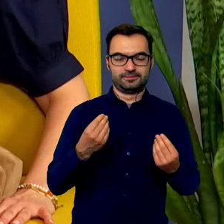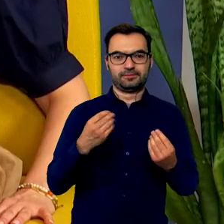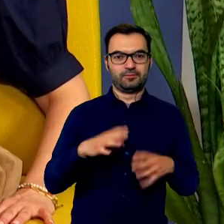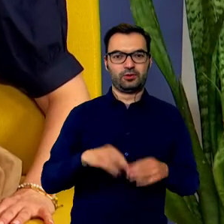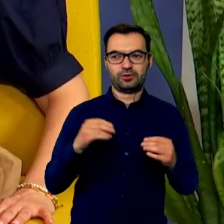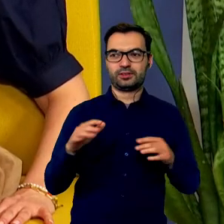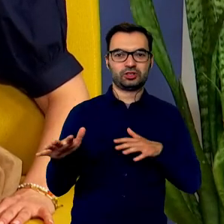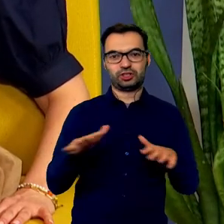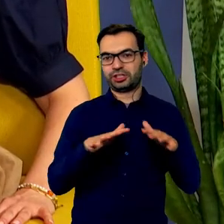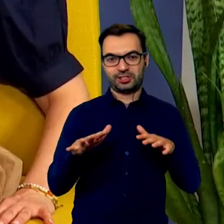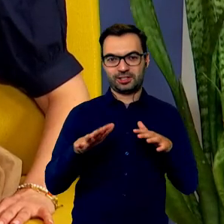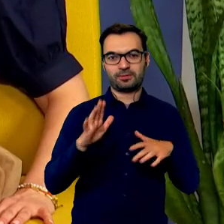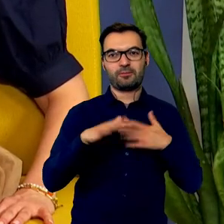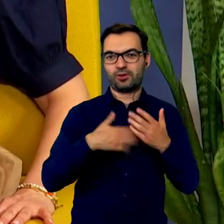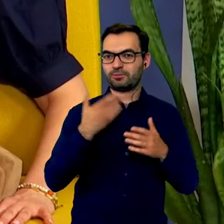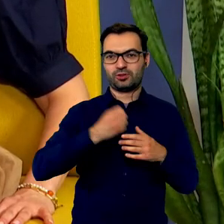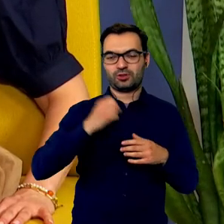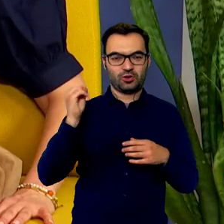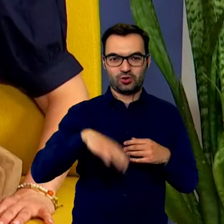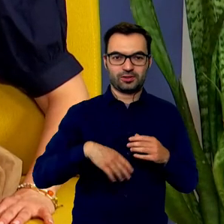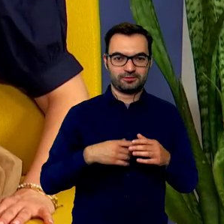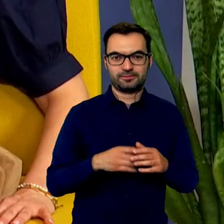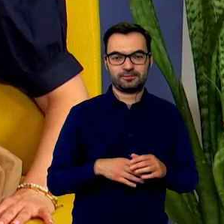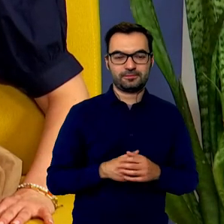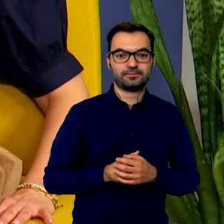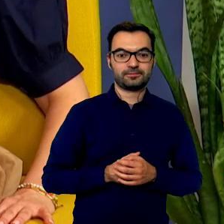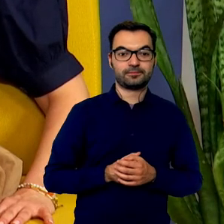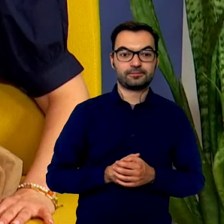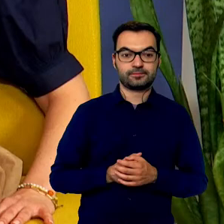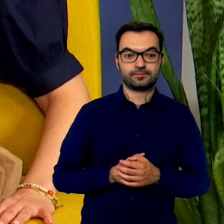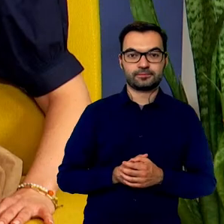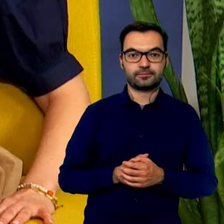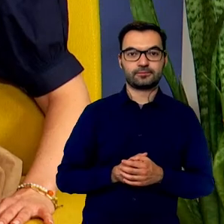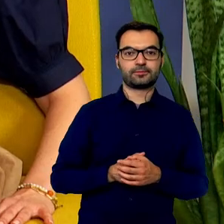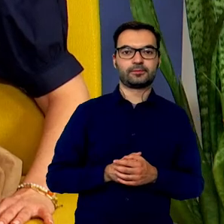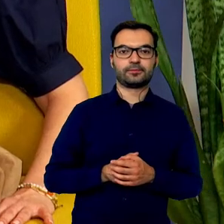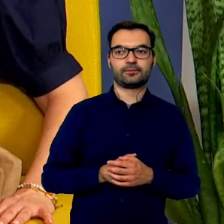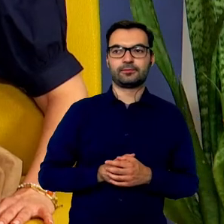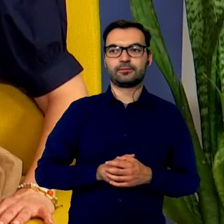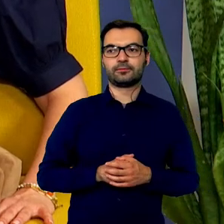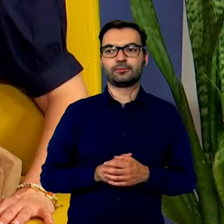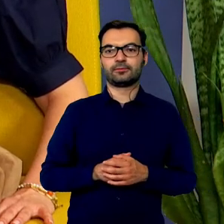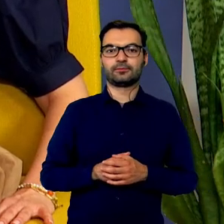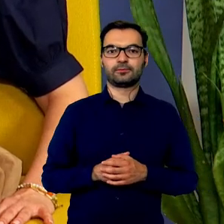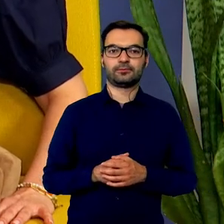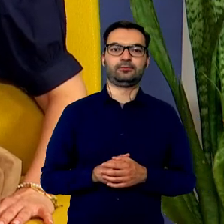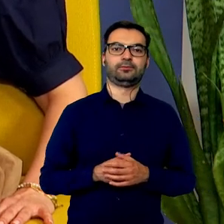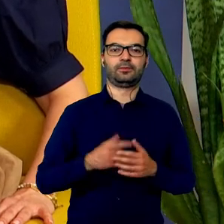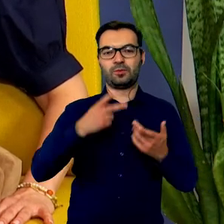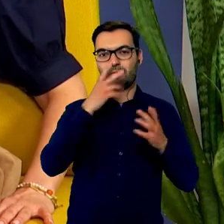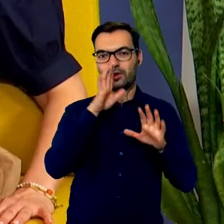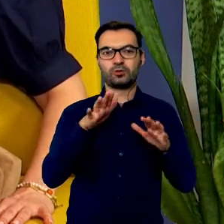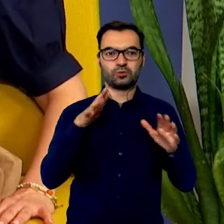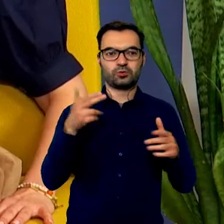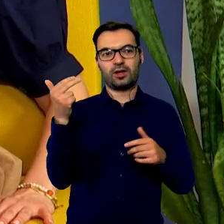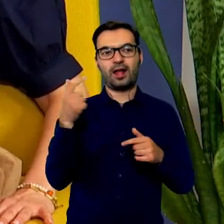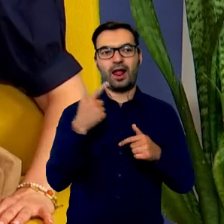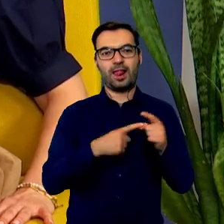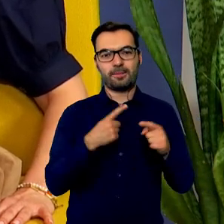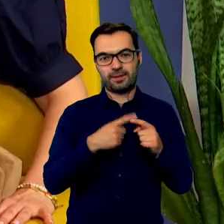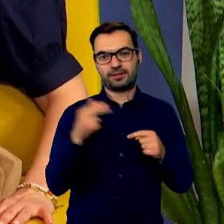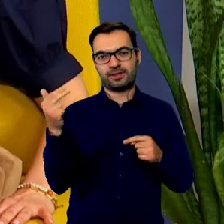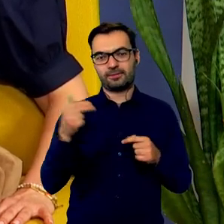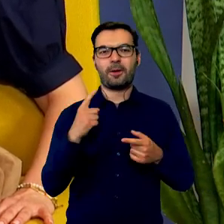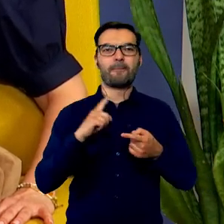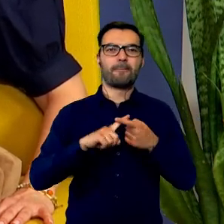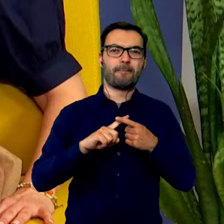początek akcji, trzęsienie ziemi i potem będzie jeszcze bardziej, otwiera wiele tych płaszczyzn. Polityczna jest być może